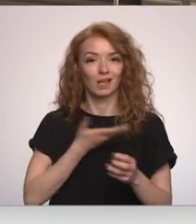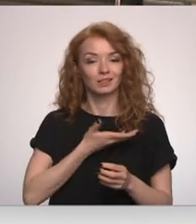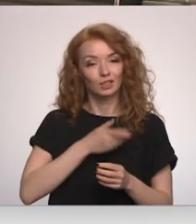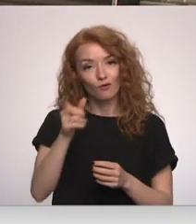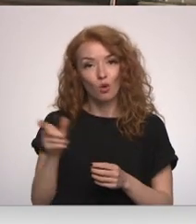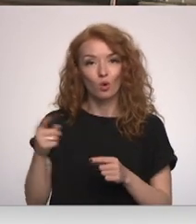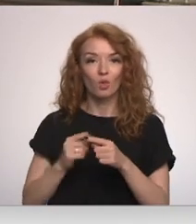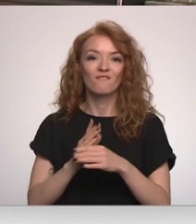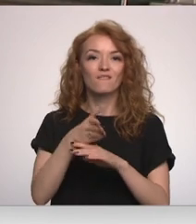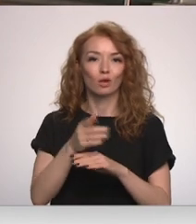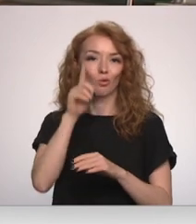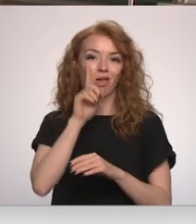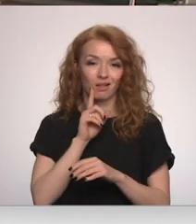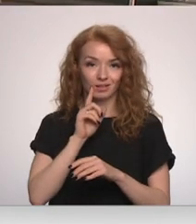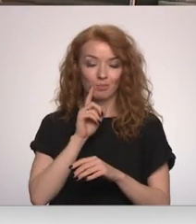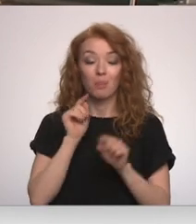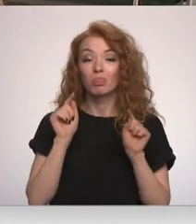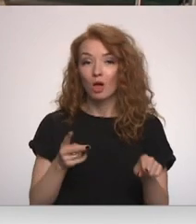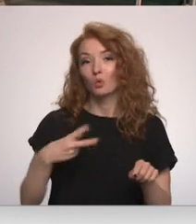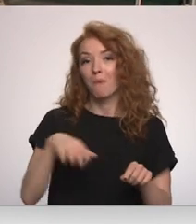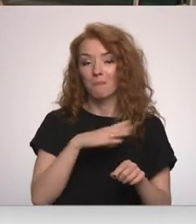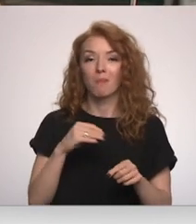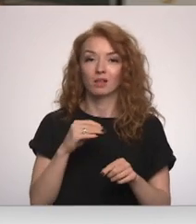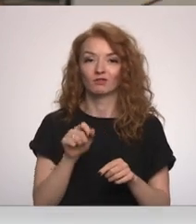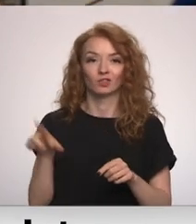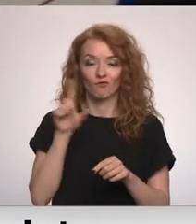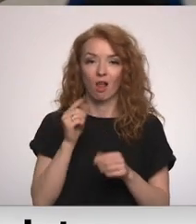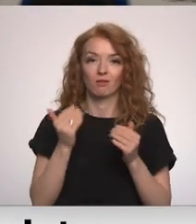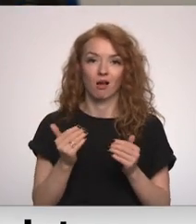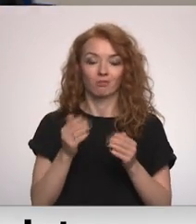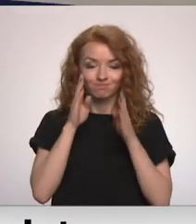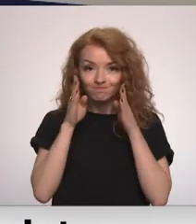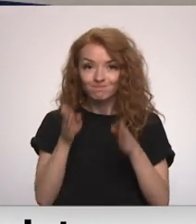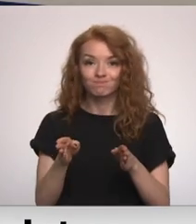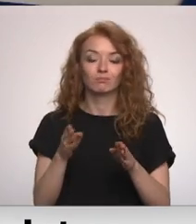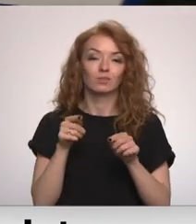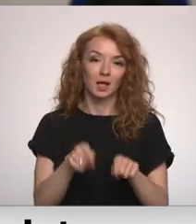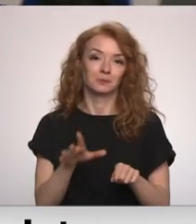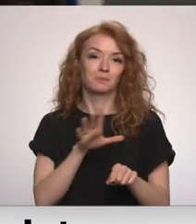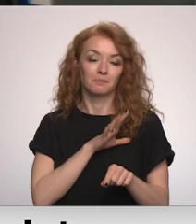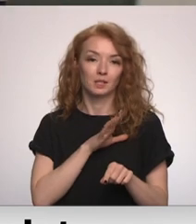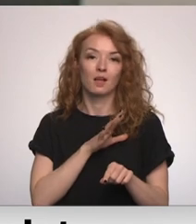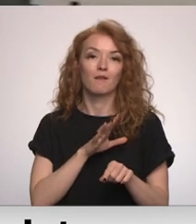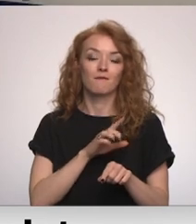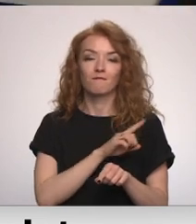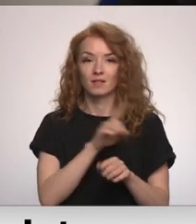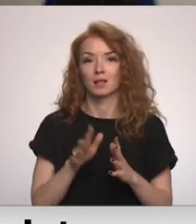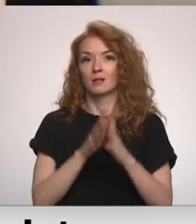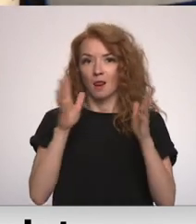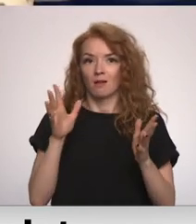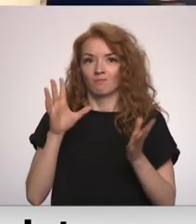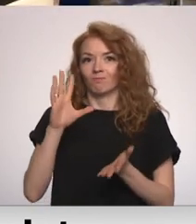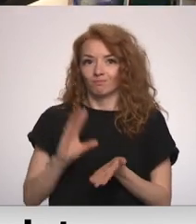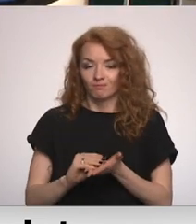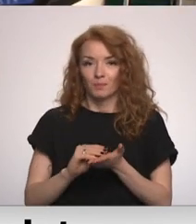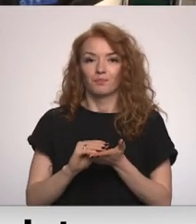un viesu ērtībām, ir tas, ko mēs esam pievērsuši vislielāko rūpību, un līdz ar to tas arī ir bijis droši vien visizaicinošākais, kaut vai no